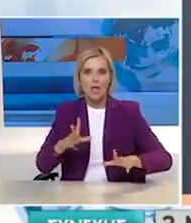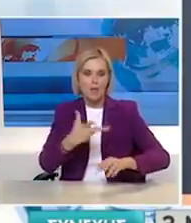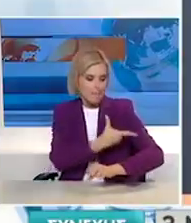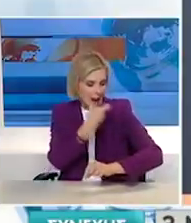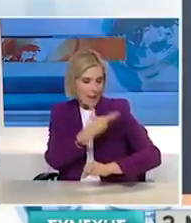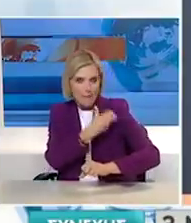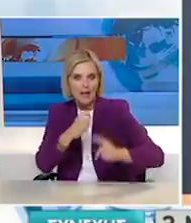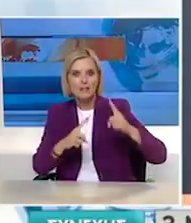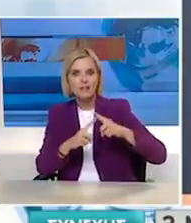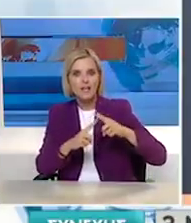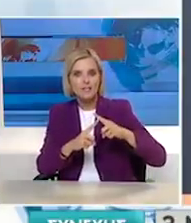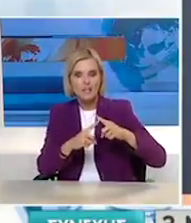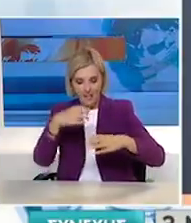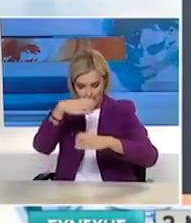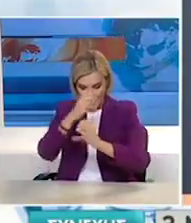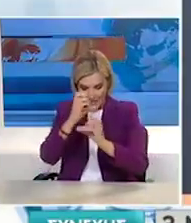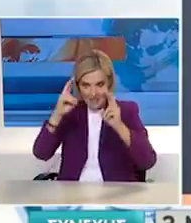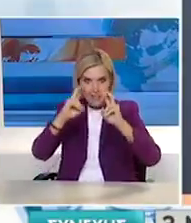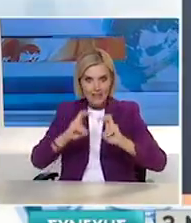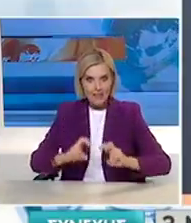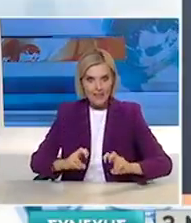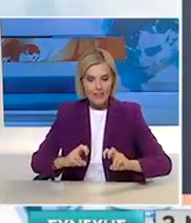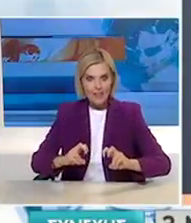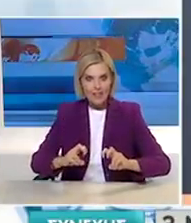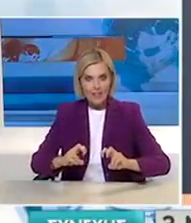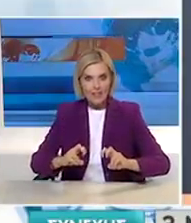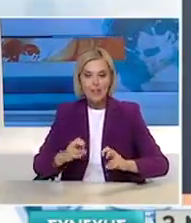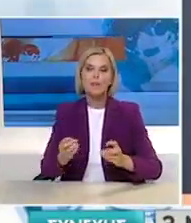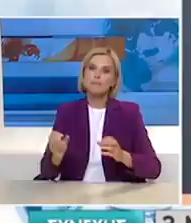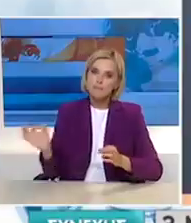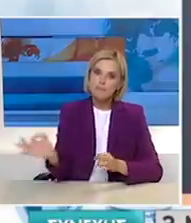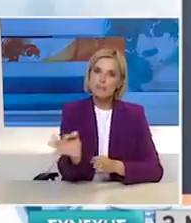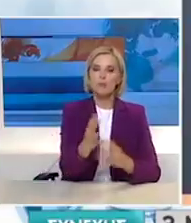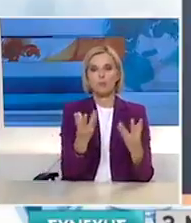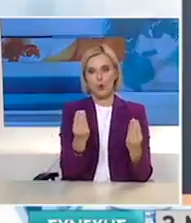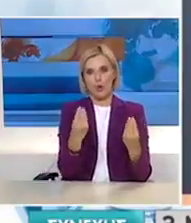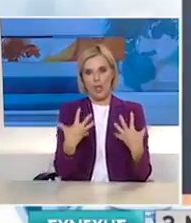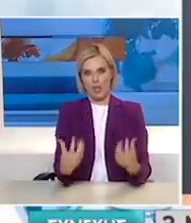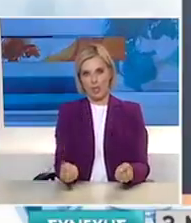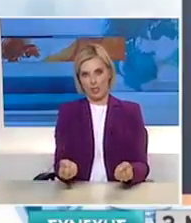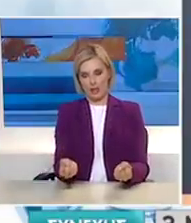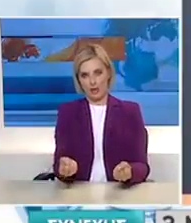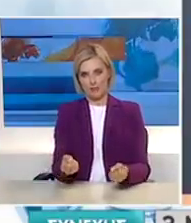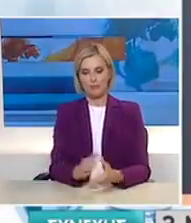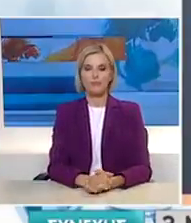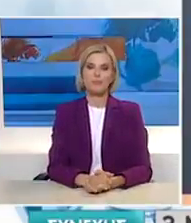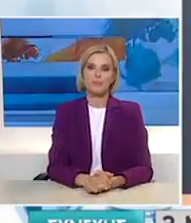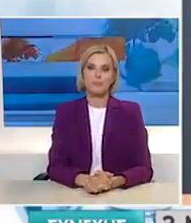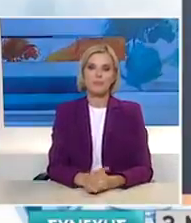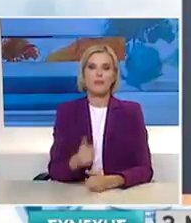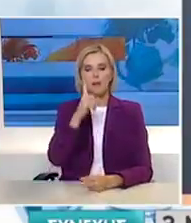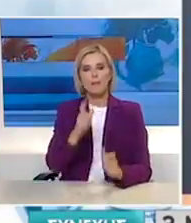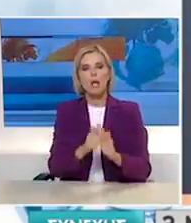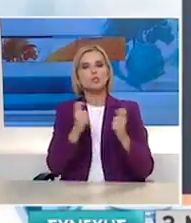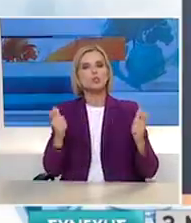ιός, και τελικά στην εργαστηριακή διάγνωση και ανίχνευση δεκάδων νέων περιπτώσεων. Σύμφωνα με άλλη μελέτη της Σχολής Υγιεινής